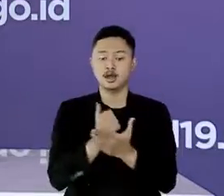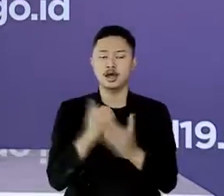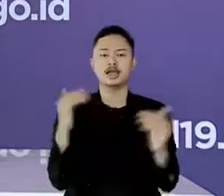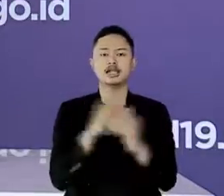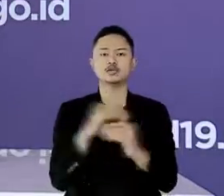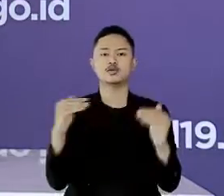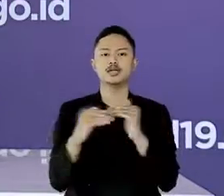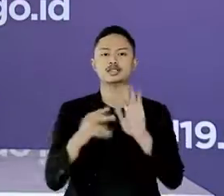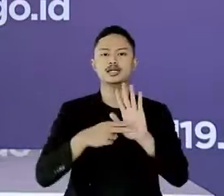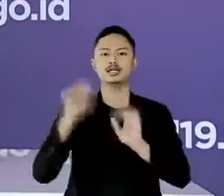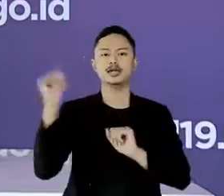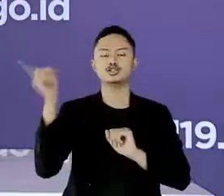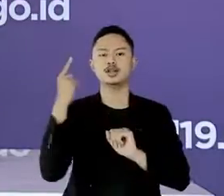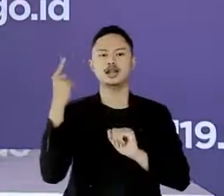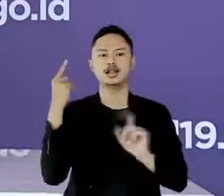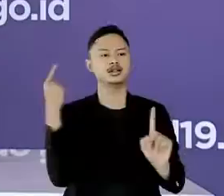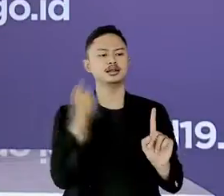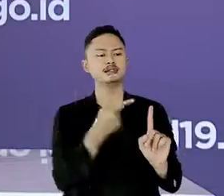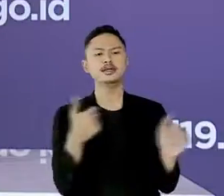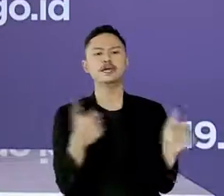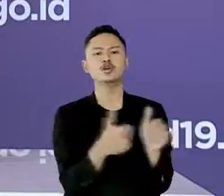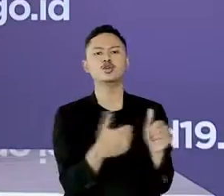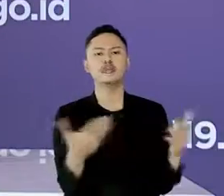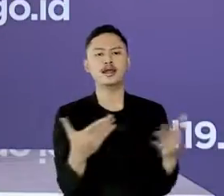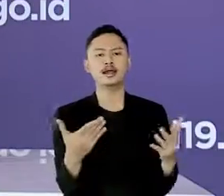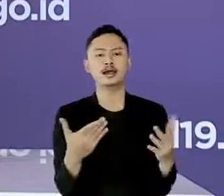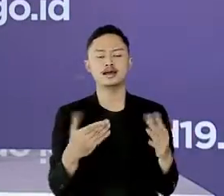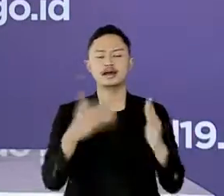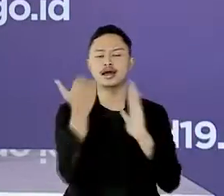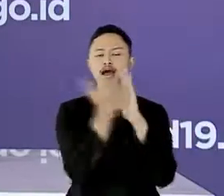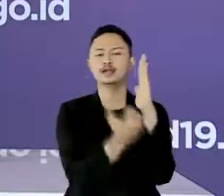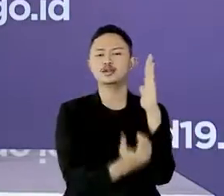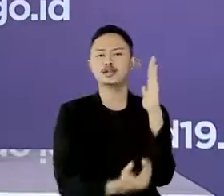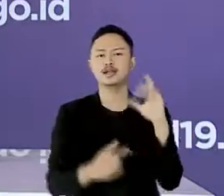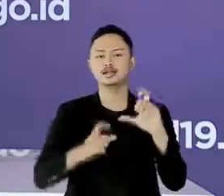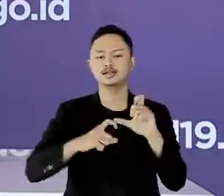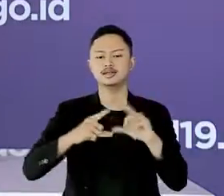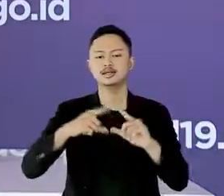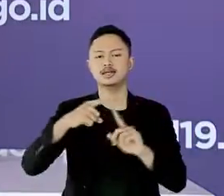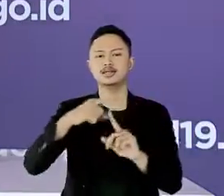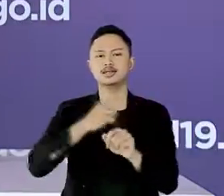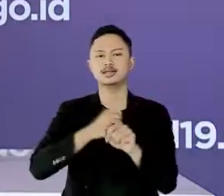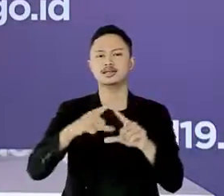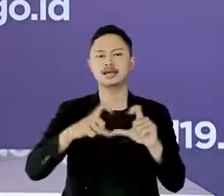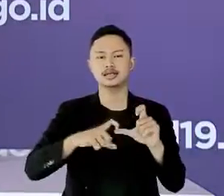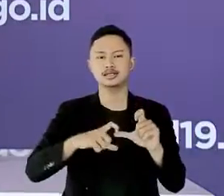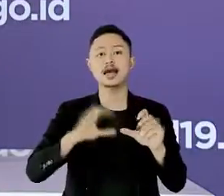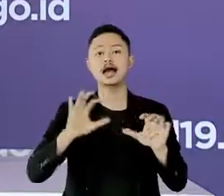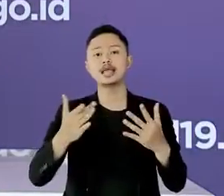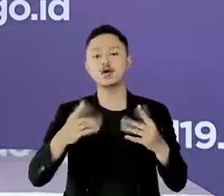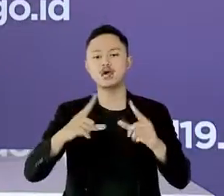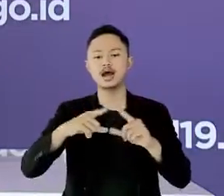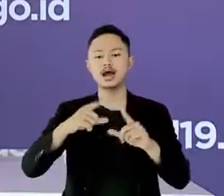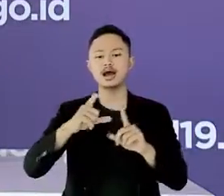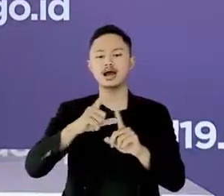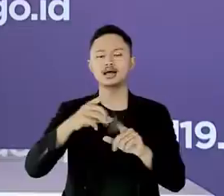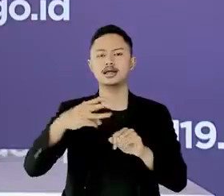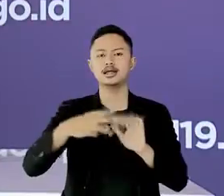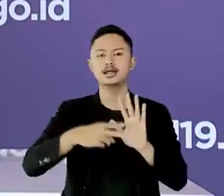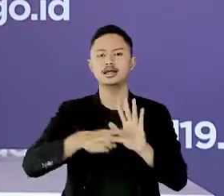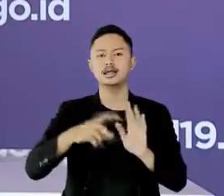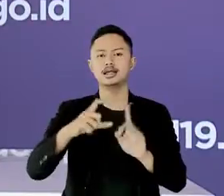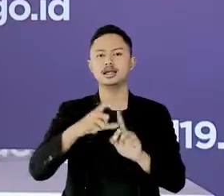mengacu kepada surat edaran Satgas nomor 17 tahun 2021 dan addendum nya dimana